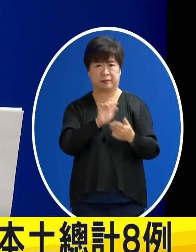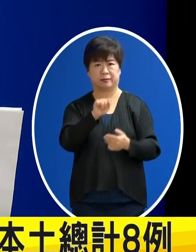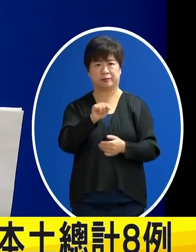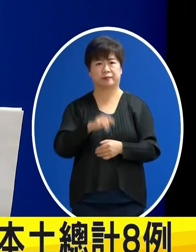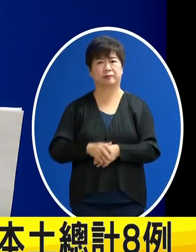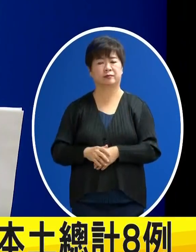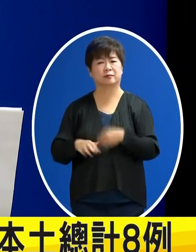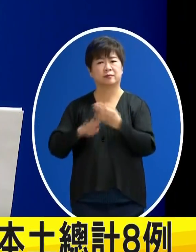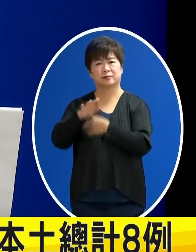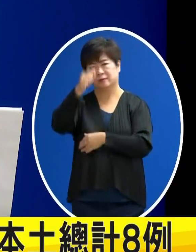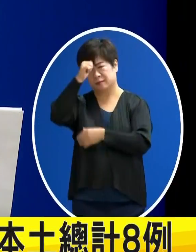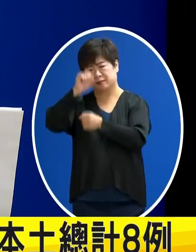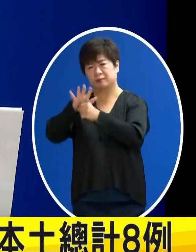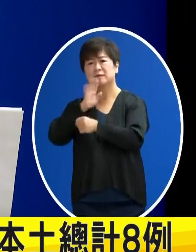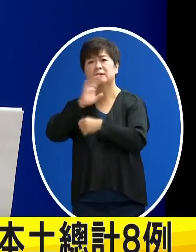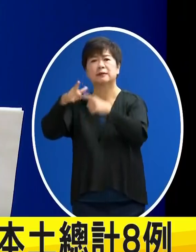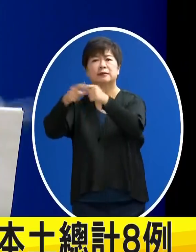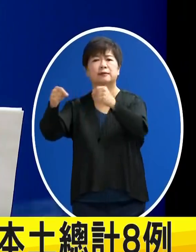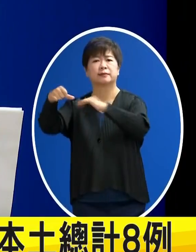从日本境外一路。